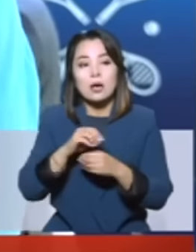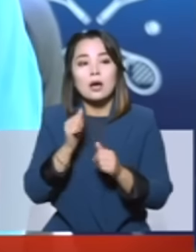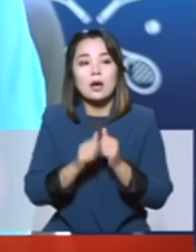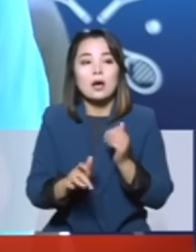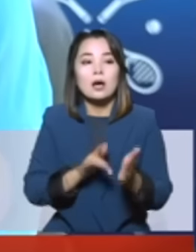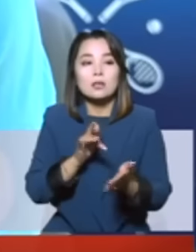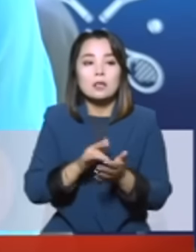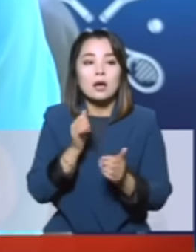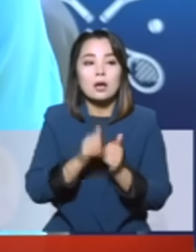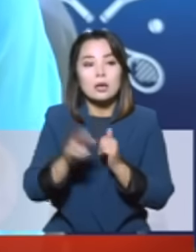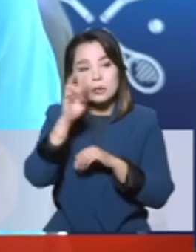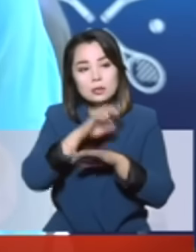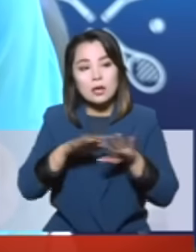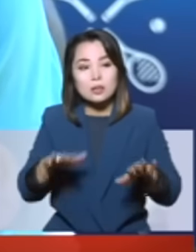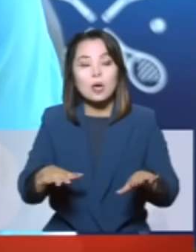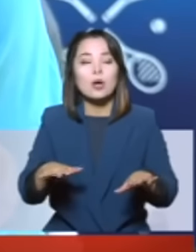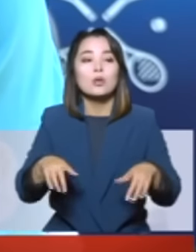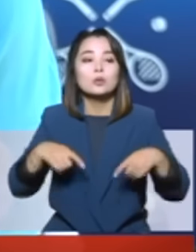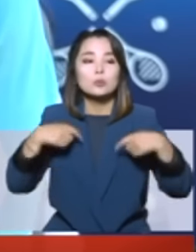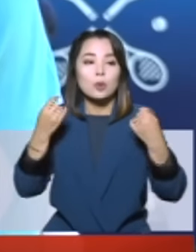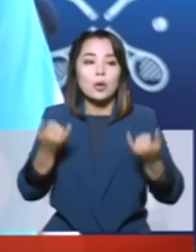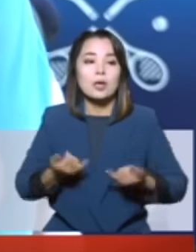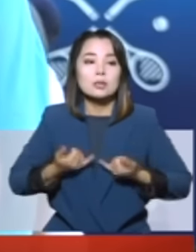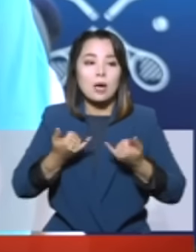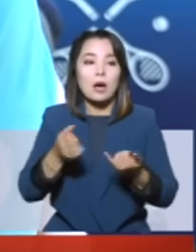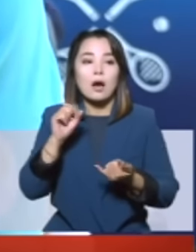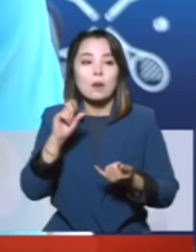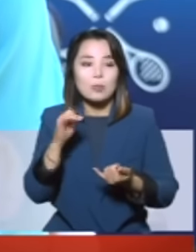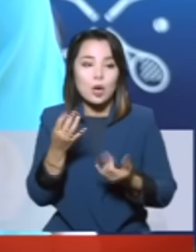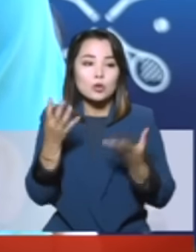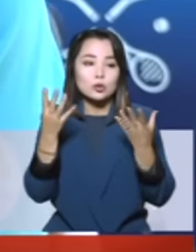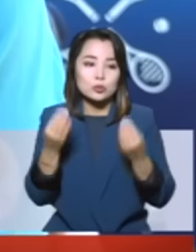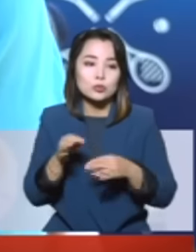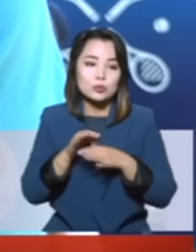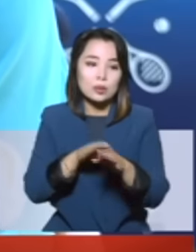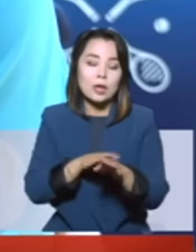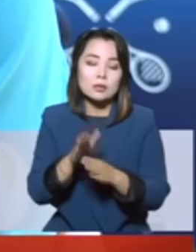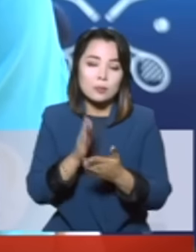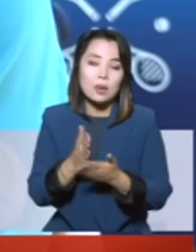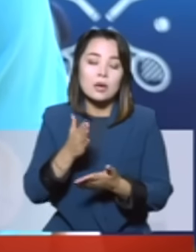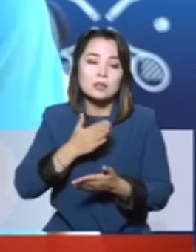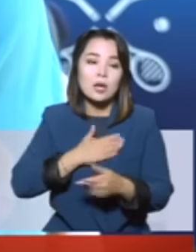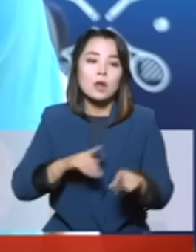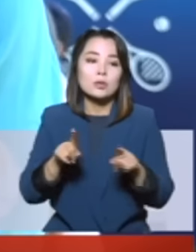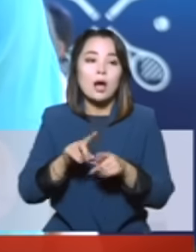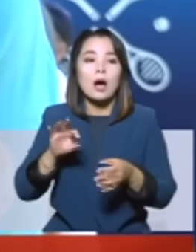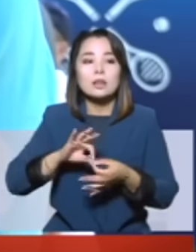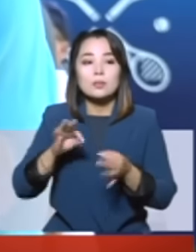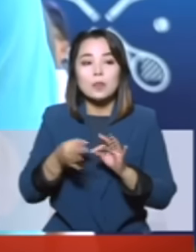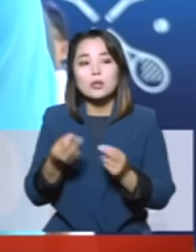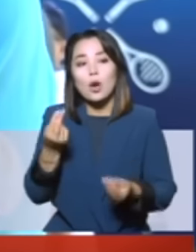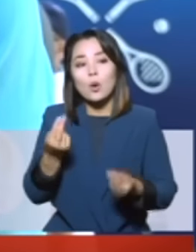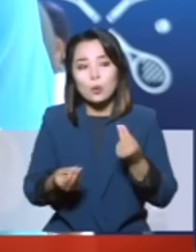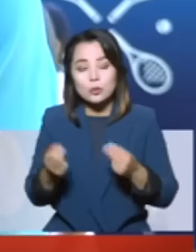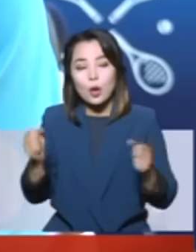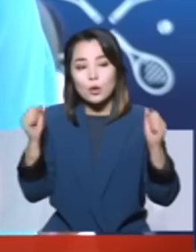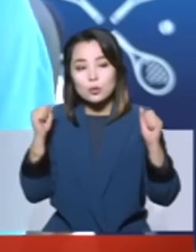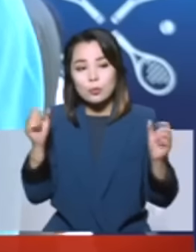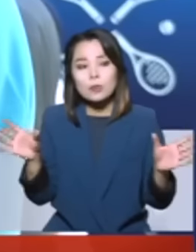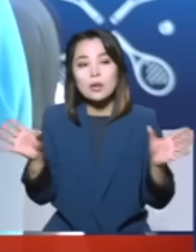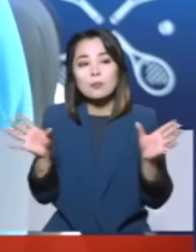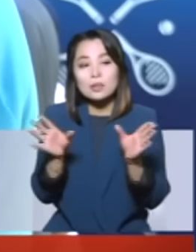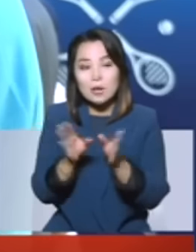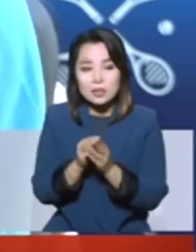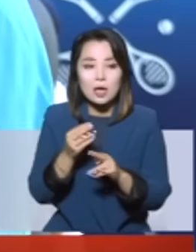қалада, әр елде Абай атамыздың туған күні аталып өтуде. Абай күні бүгін, сол себепті біз де өз тарапымыздан олимпиада ойындарымен бірге, спортшылармен бірге,